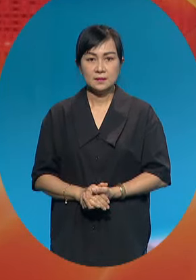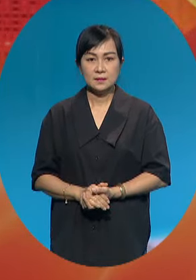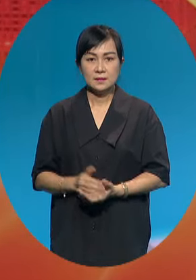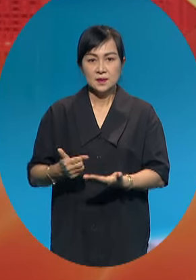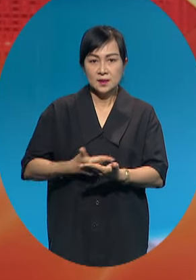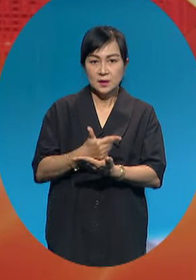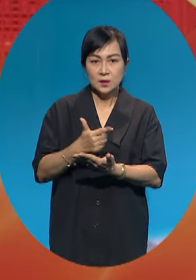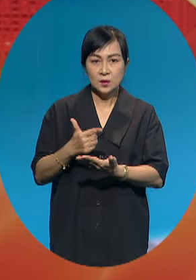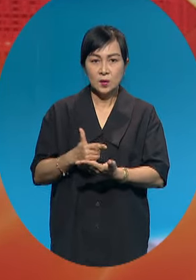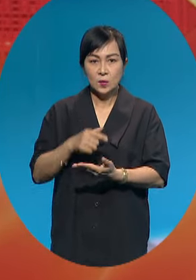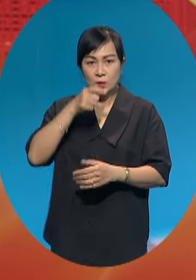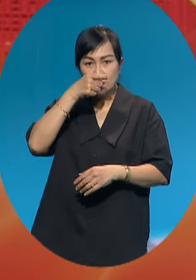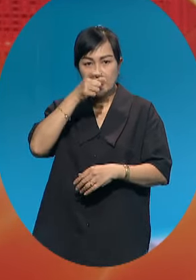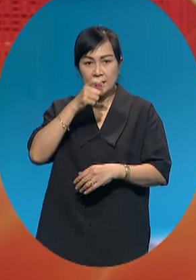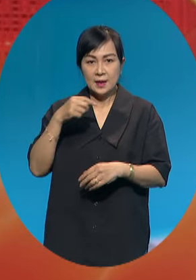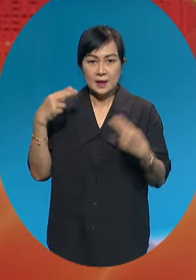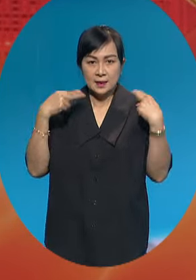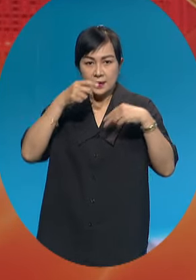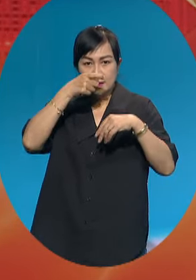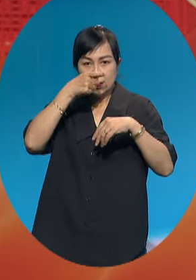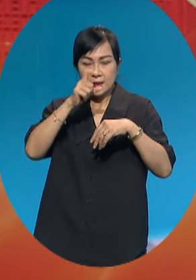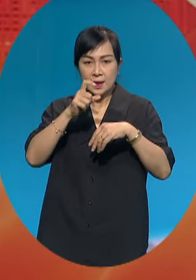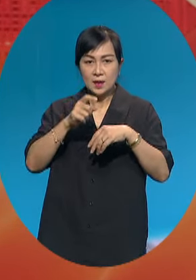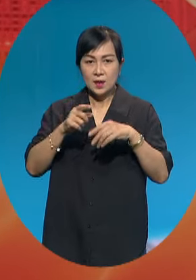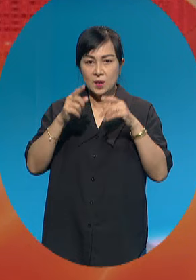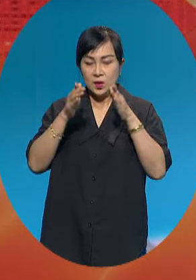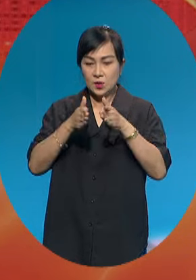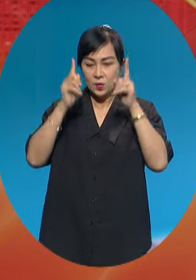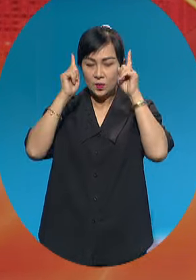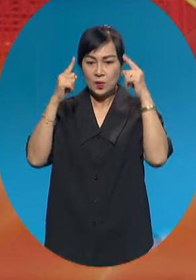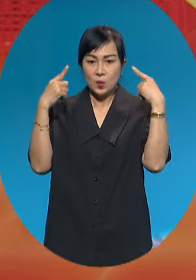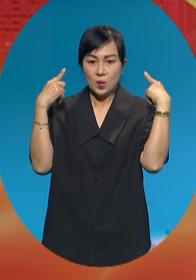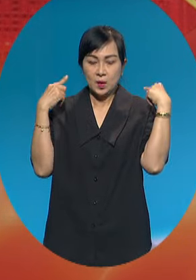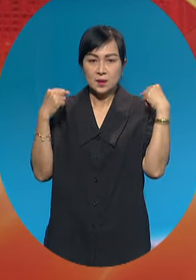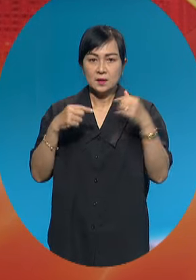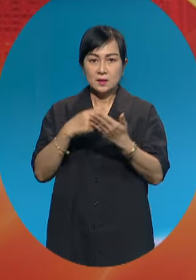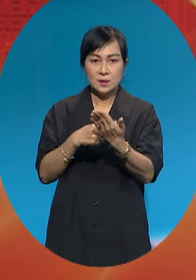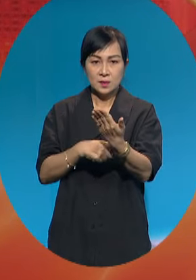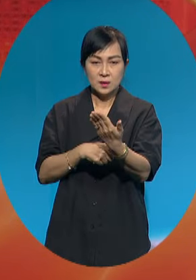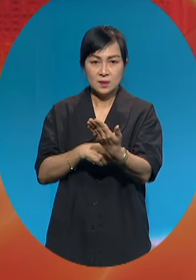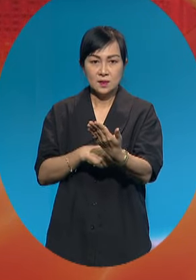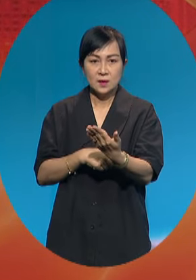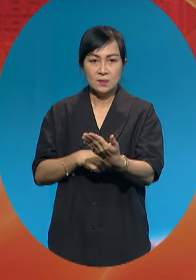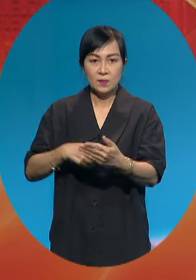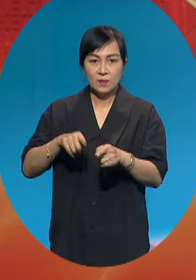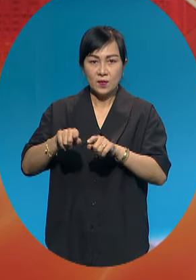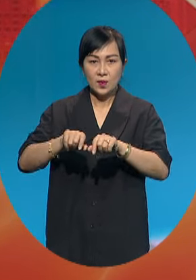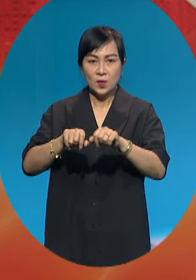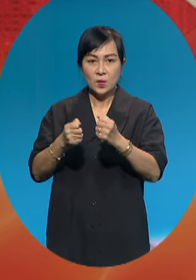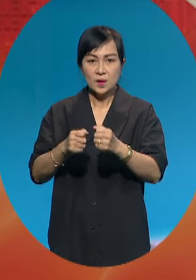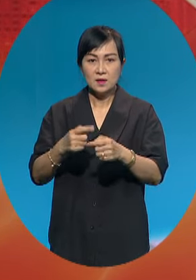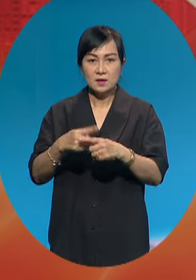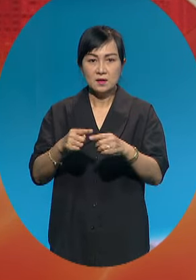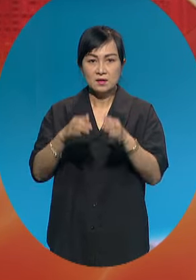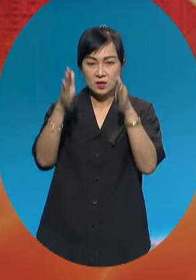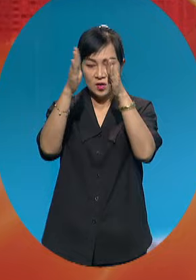theo cơ sở dữ liệu của Bộ Nội vụ Nga cảnh sát nga đã đưa nhiều lãnh đạo quan chức nhiều nước vào danh sách truy nã vì tội phá hủy các di